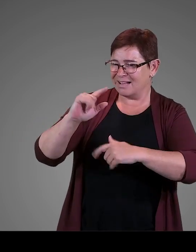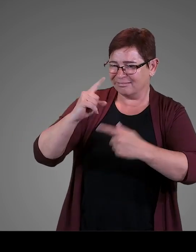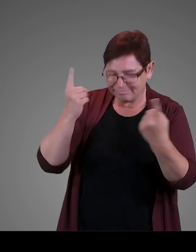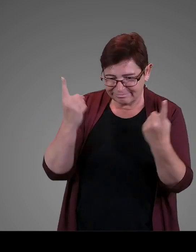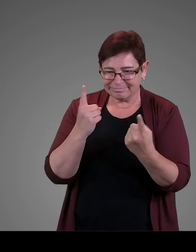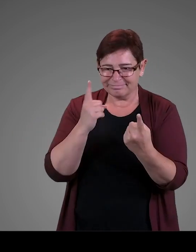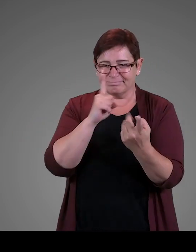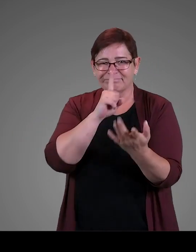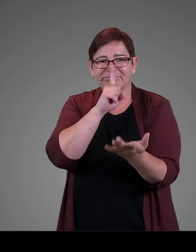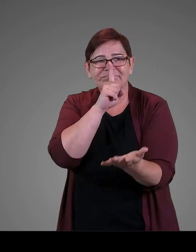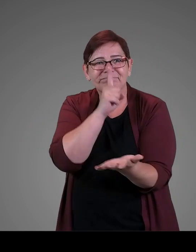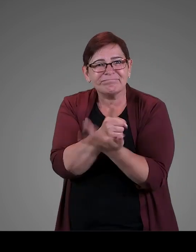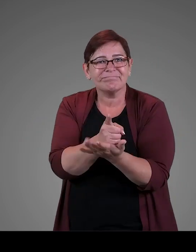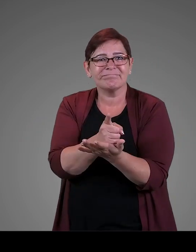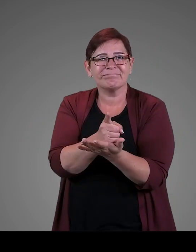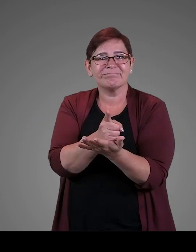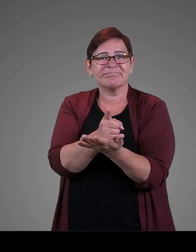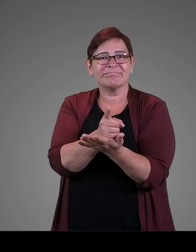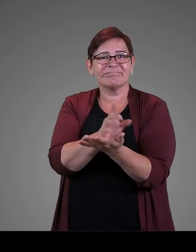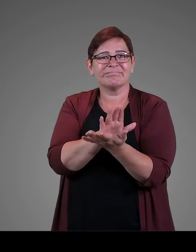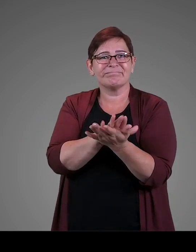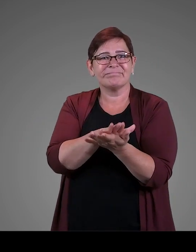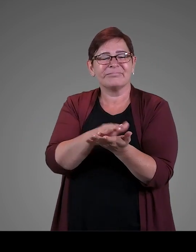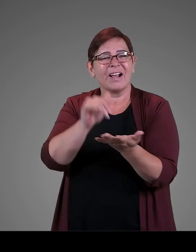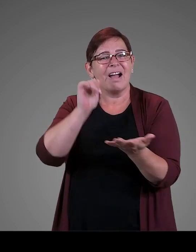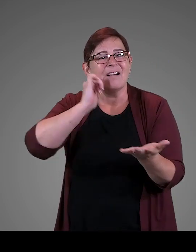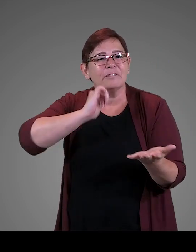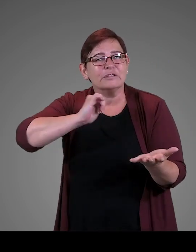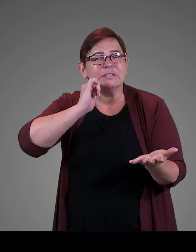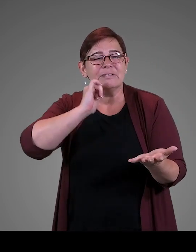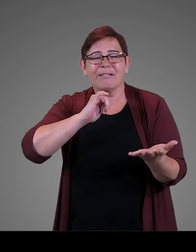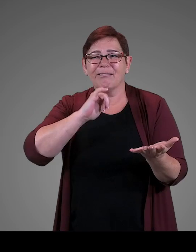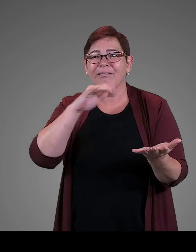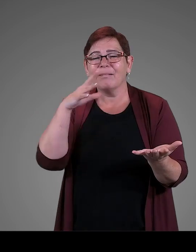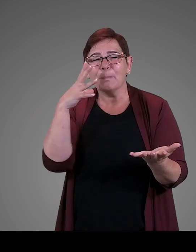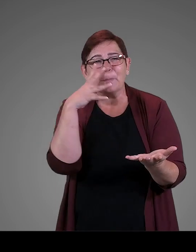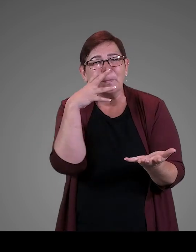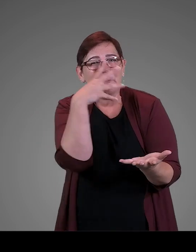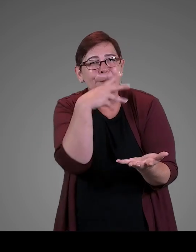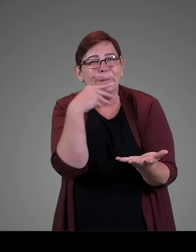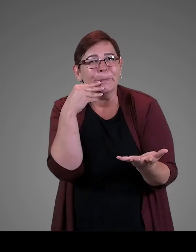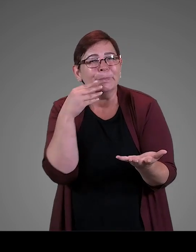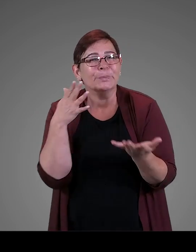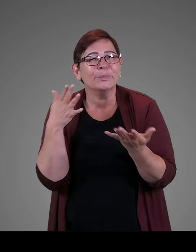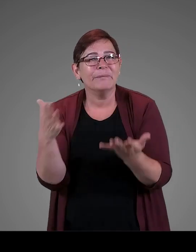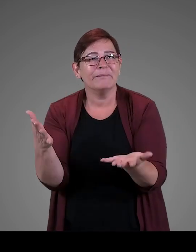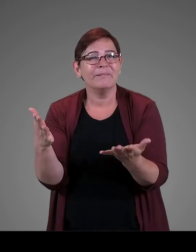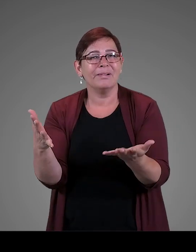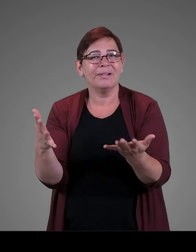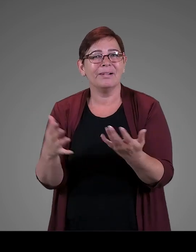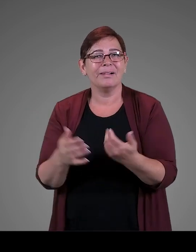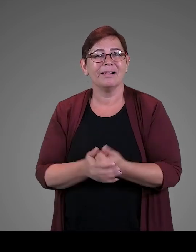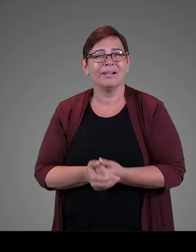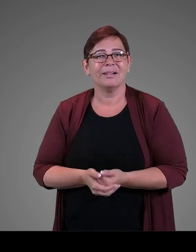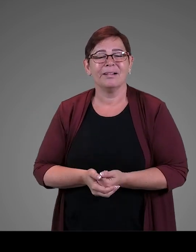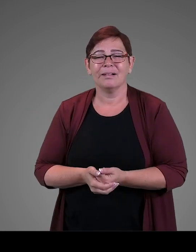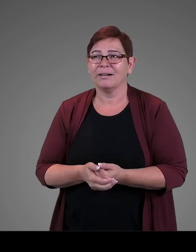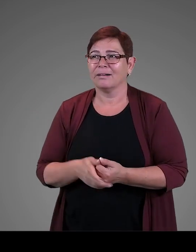mais dans quelque chose de concret, de quotidien et de beau, tu